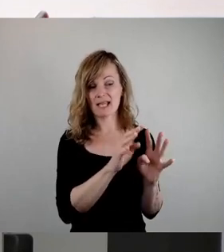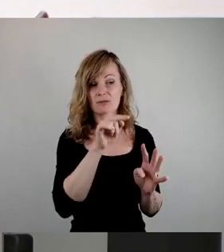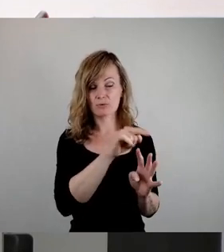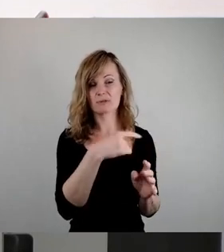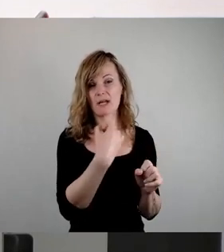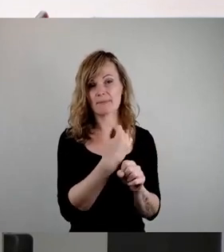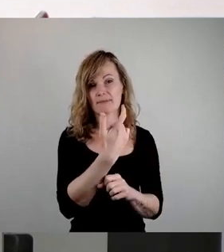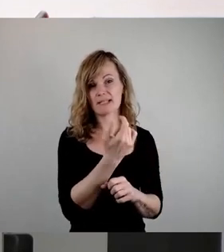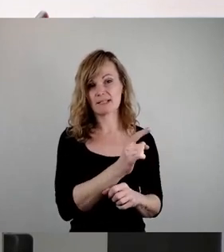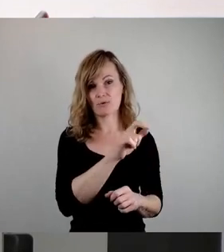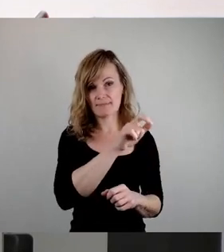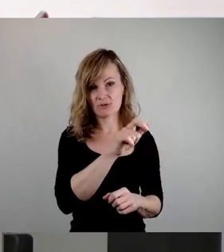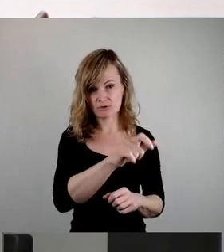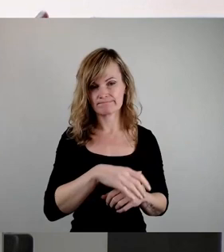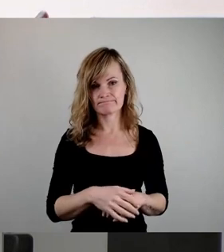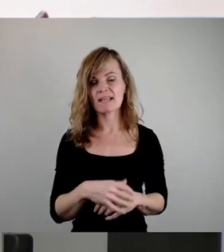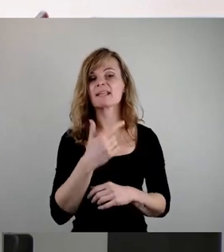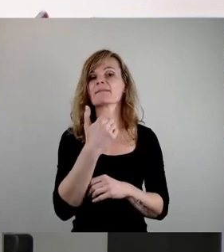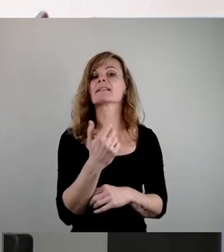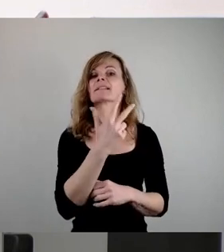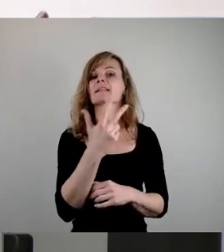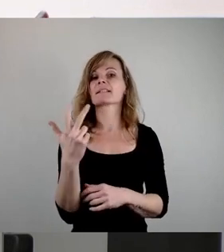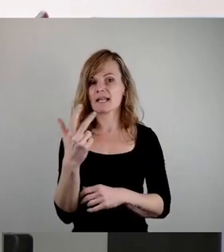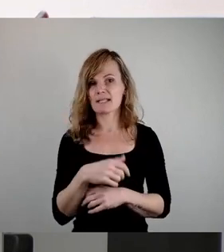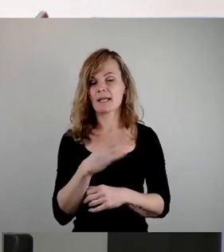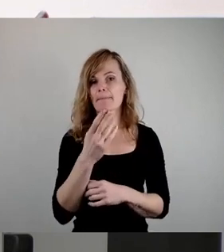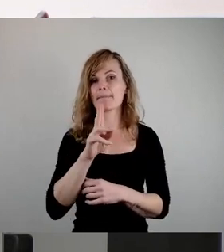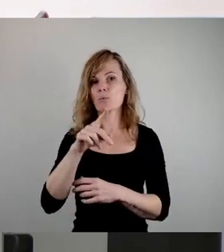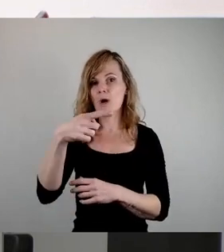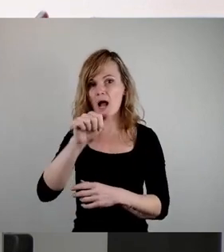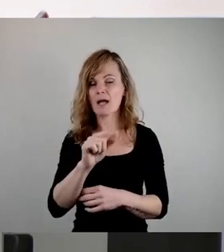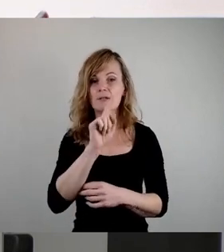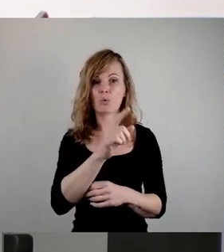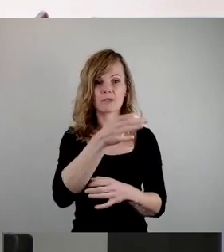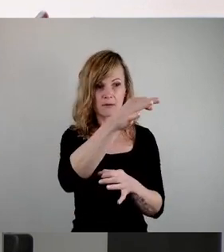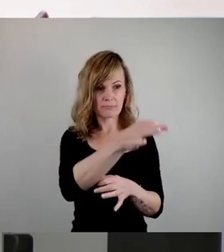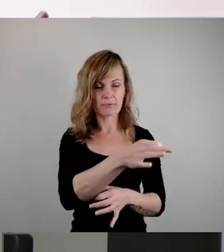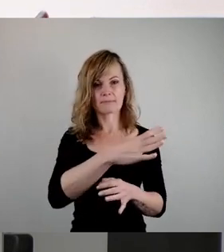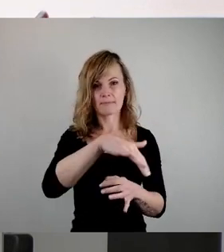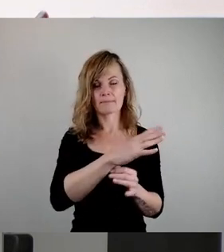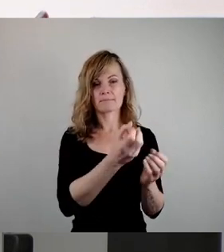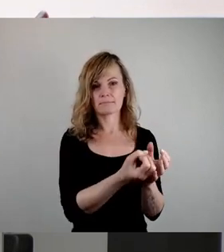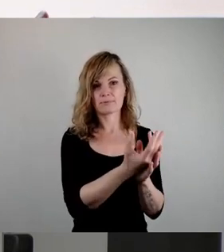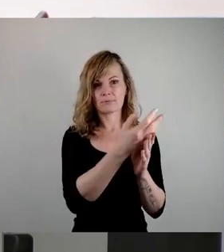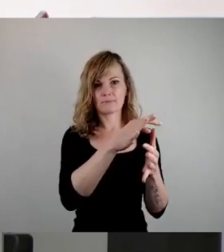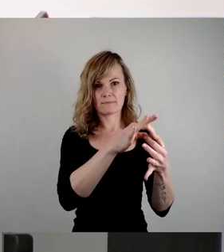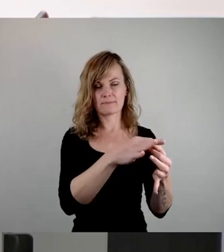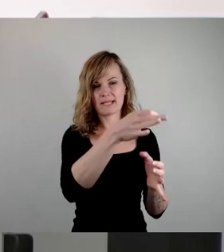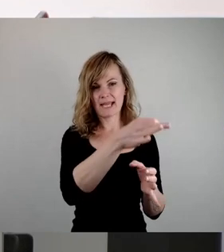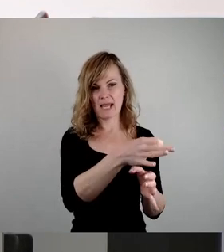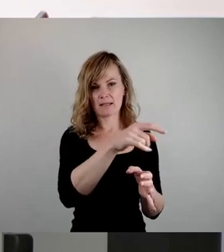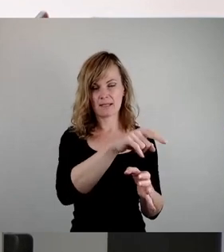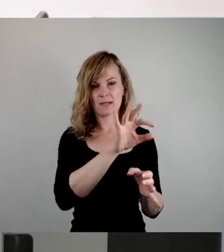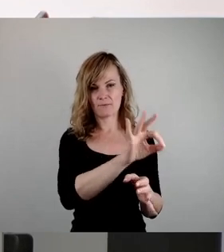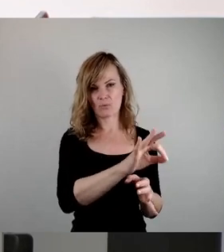2033 soll im Rahmen der Buga im Ostergehege ein Buga-Kernareal entstehen. Es ist klar zu erkennen, dass hier Handlungsbedarf